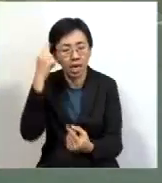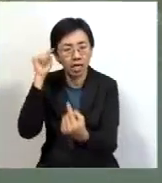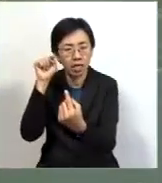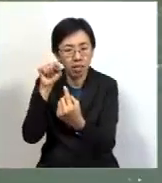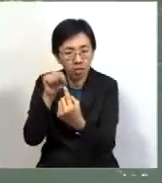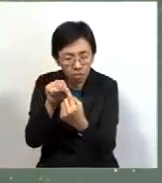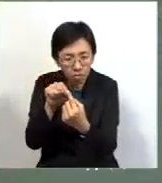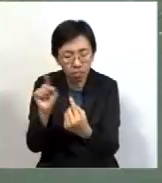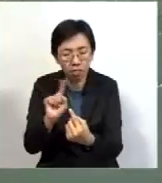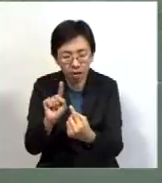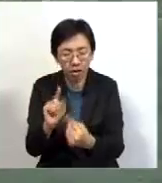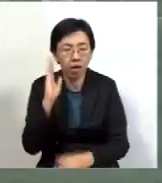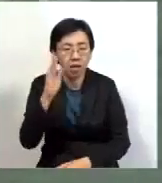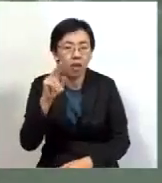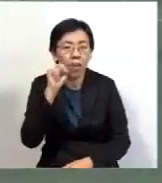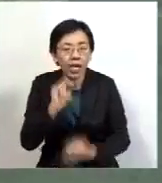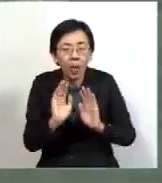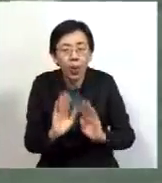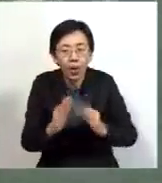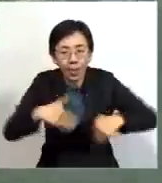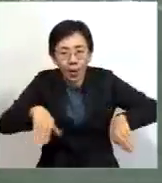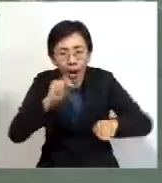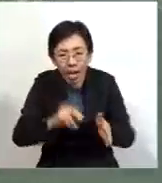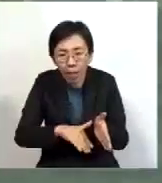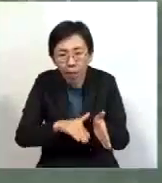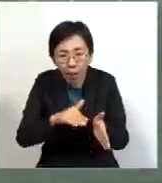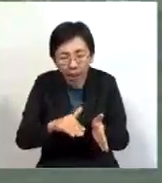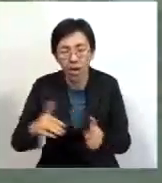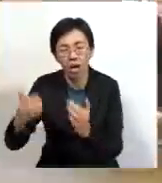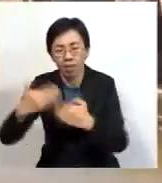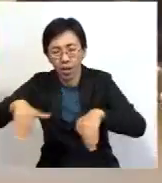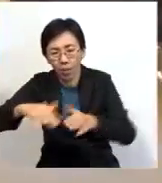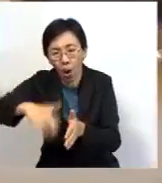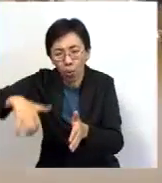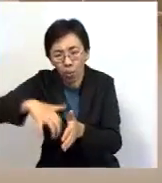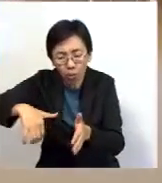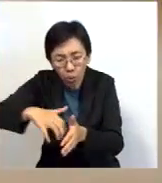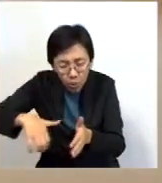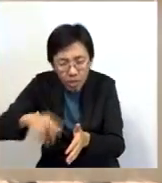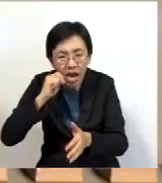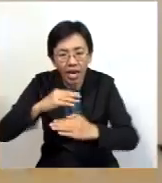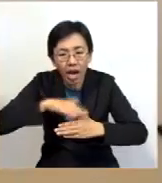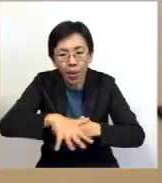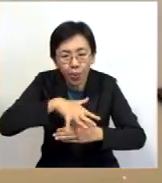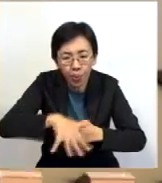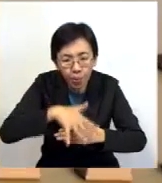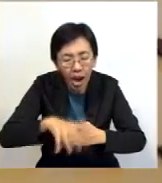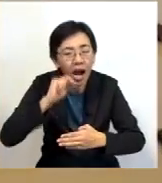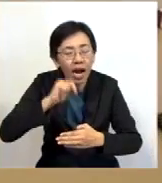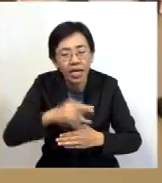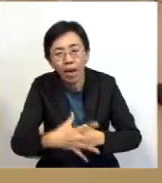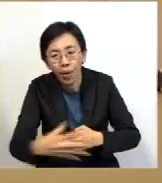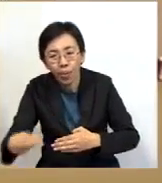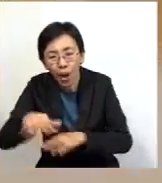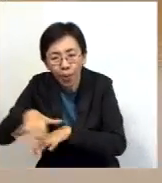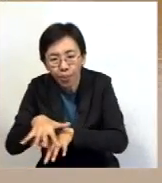ะคะในการเพิ่มปริมาณน้ำกักเก็บโดยการสร้างอ่างเก็บน้ำการเพิ่มประสิทธิภาพการระบายน้ำการผันน้ำช่วยป้